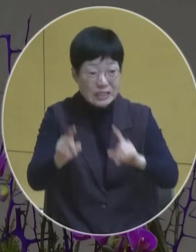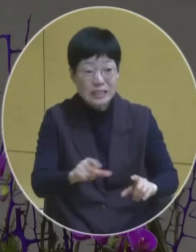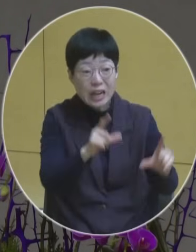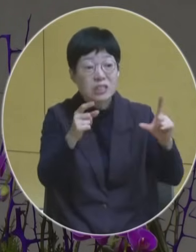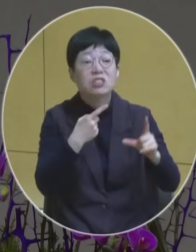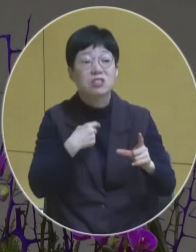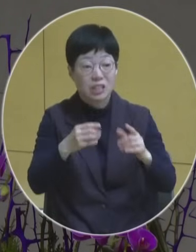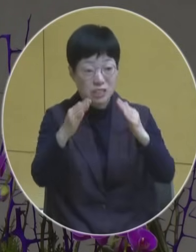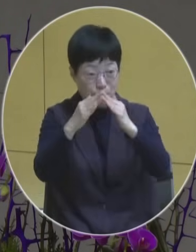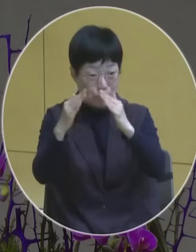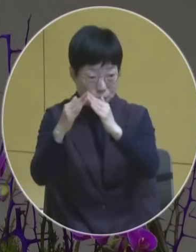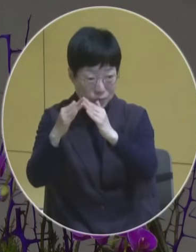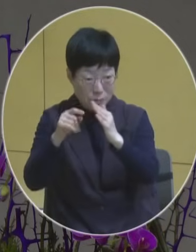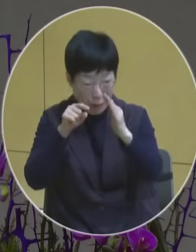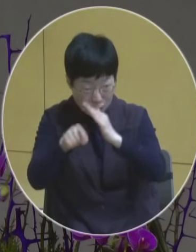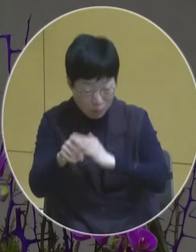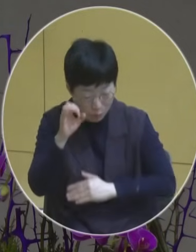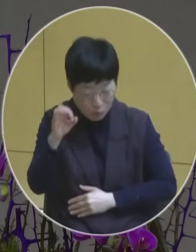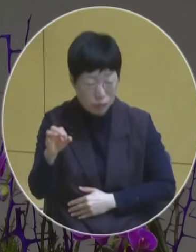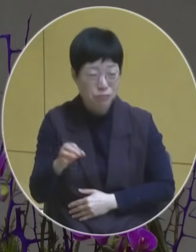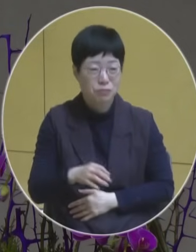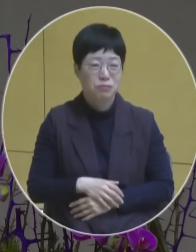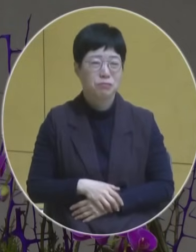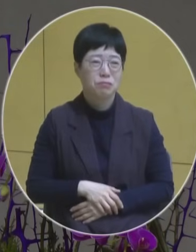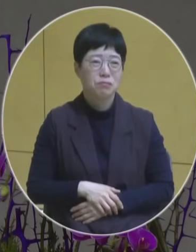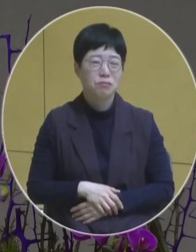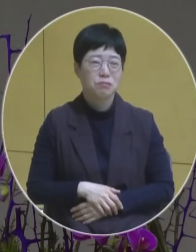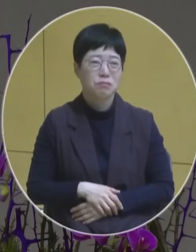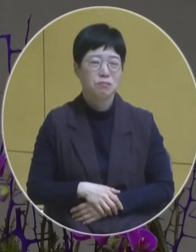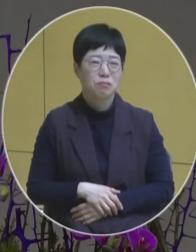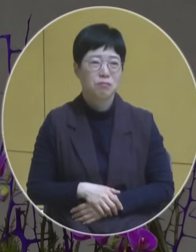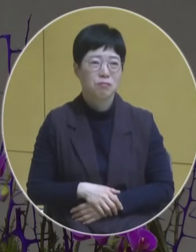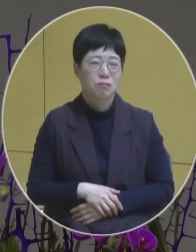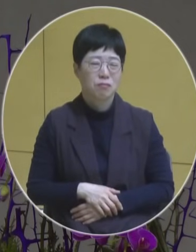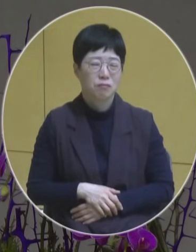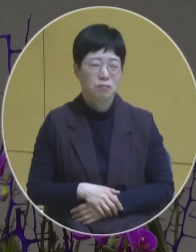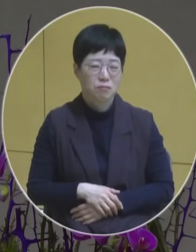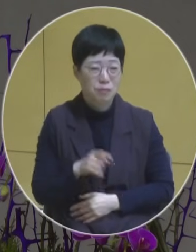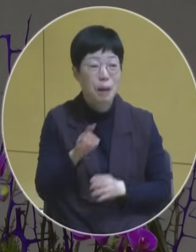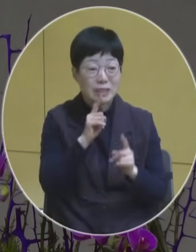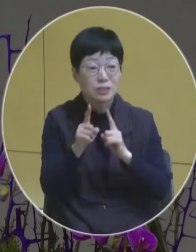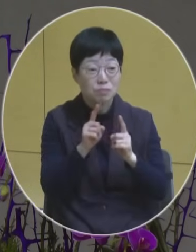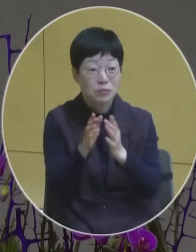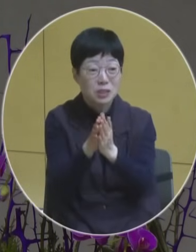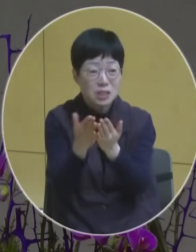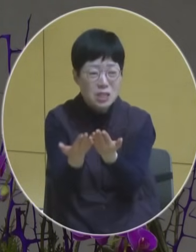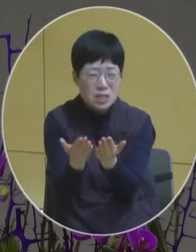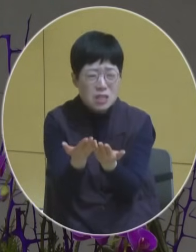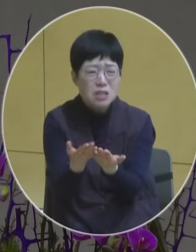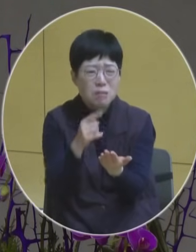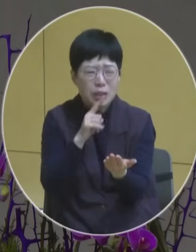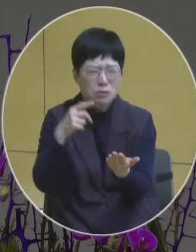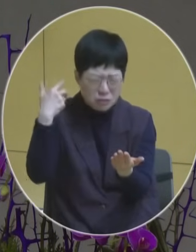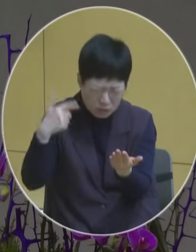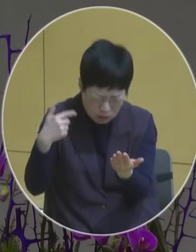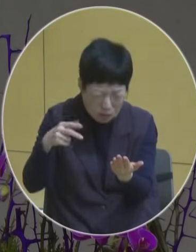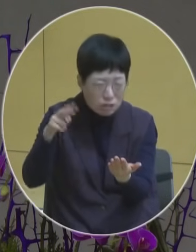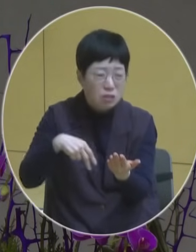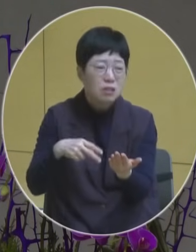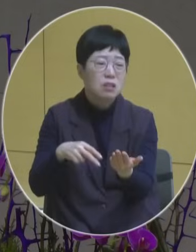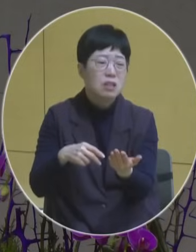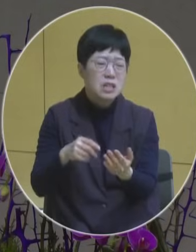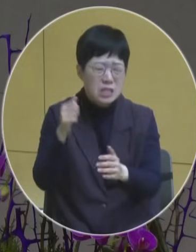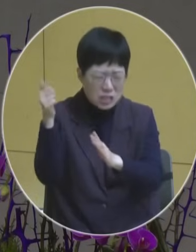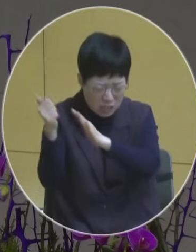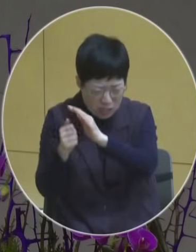말씀이 펼쳐져 있다고 그래요. 제가 이 갔다 온 분들 얘기를 들었어요. 펼쳐져 있다 그래요. 얼마나 이 말씀을 자주 봤을까요? 실패할